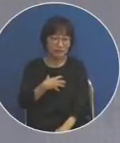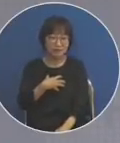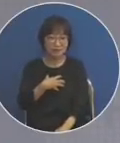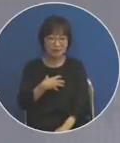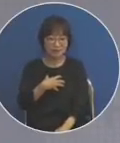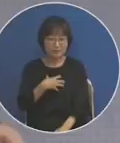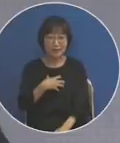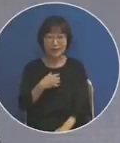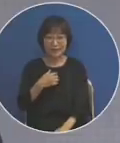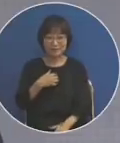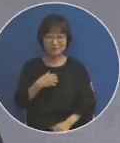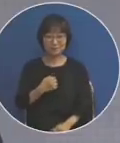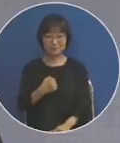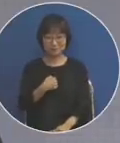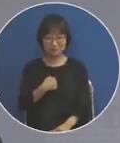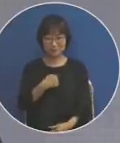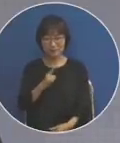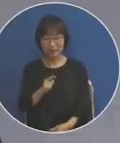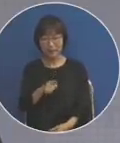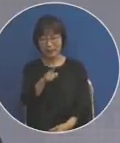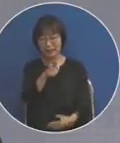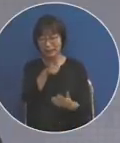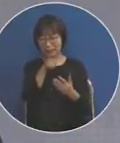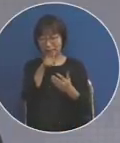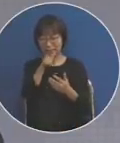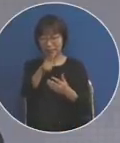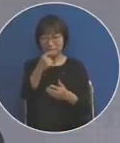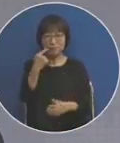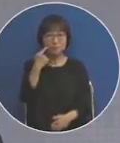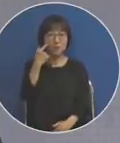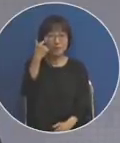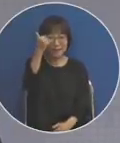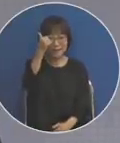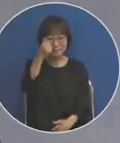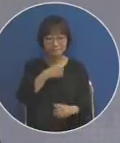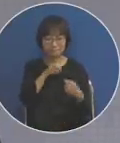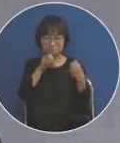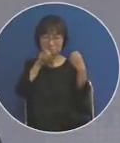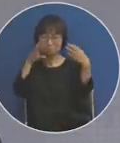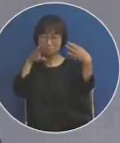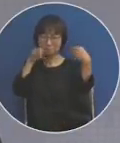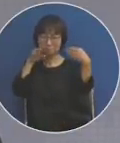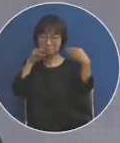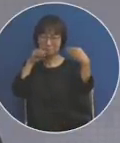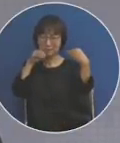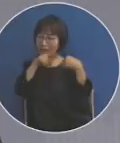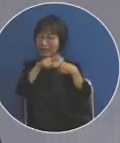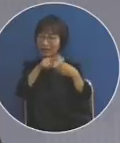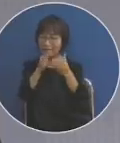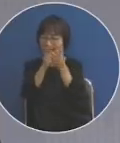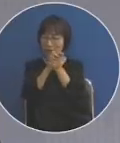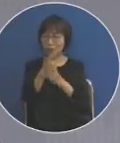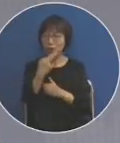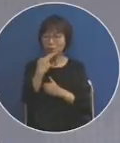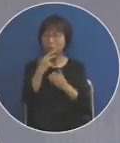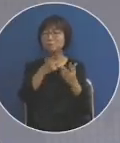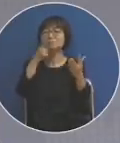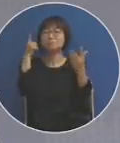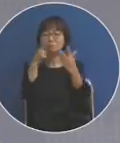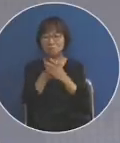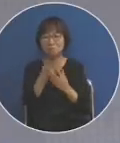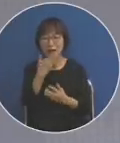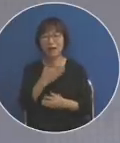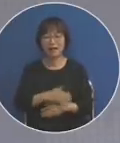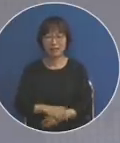절대 교만 얘기 아닙니다. 이 목사님이 기도하는 분이 아니구나 하는 걸 I'm not trying to be arrogant when I meet with a pastor and for a second